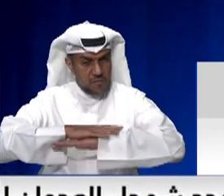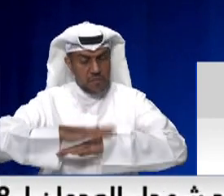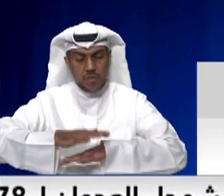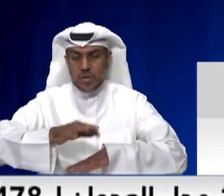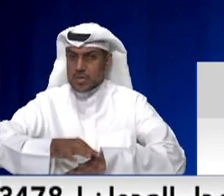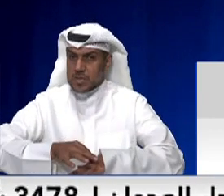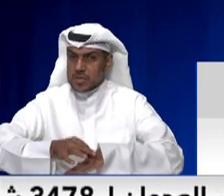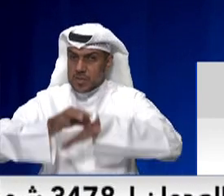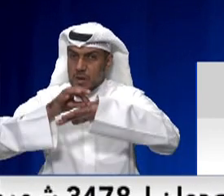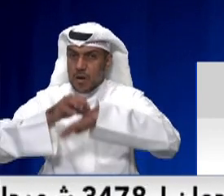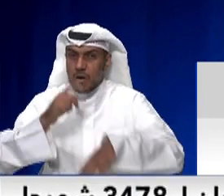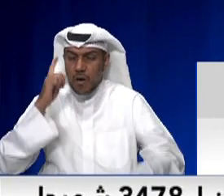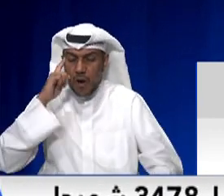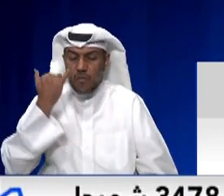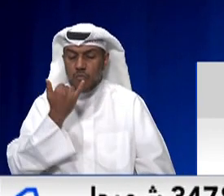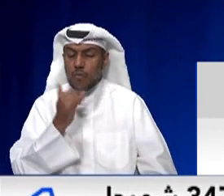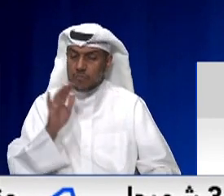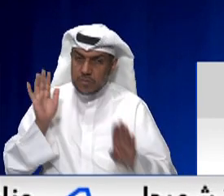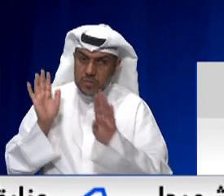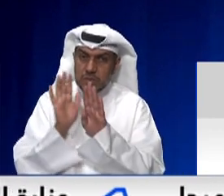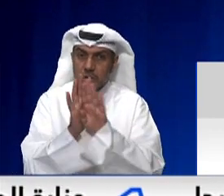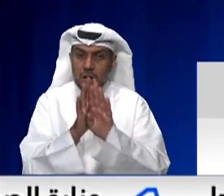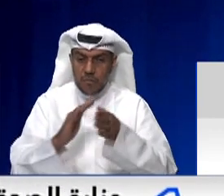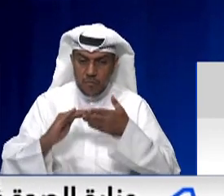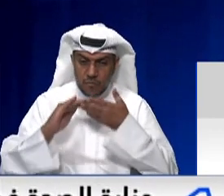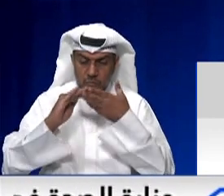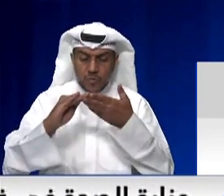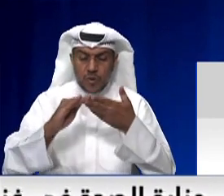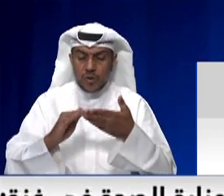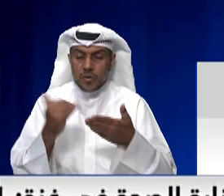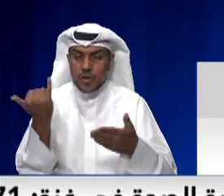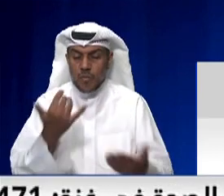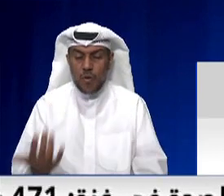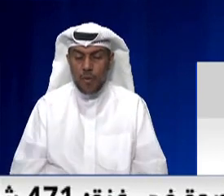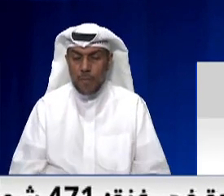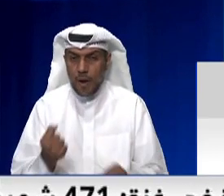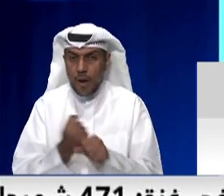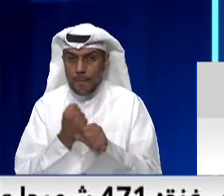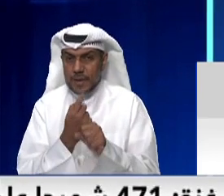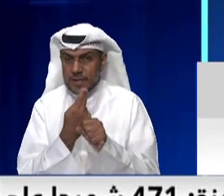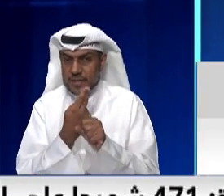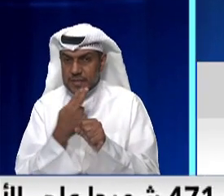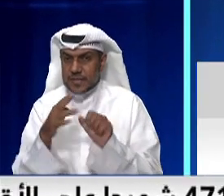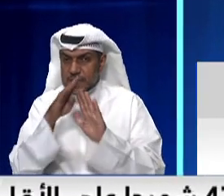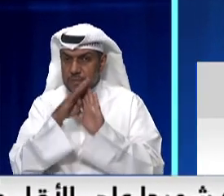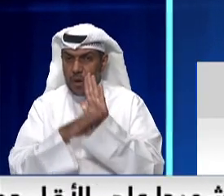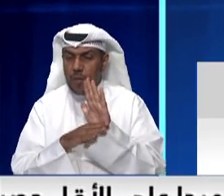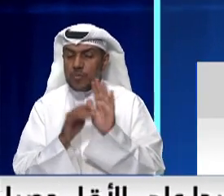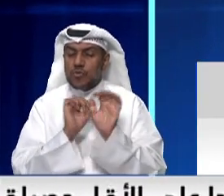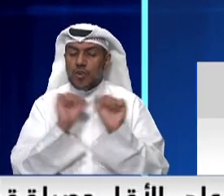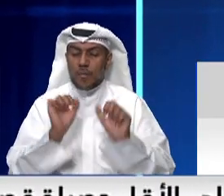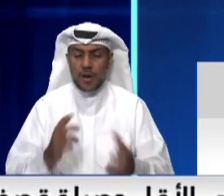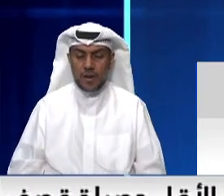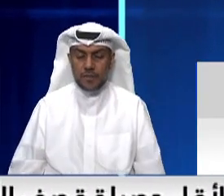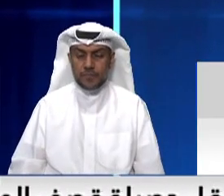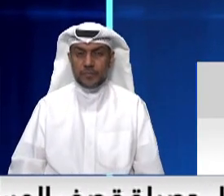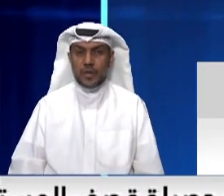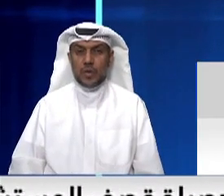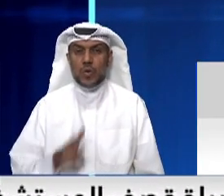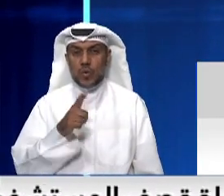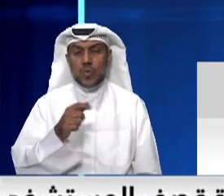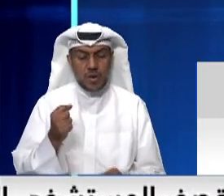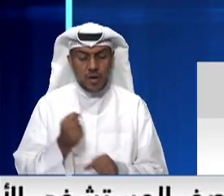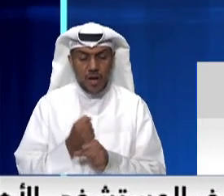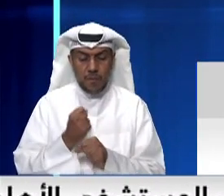والإنسانية لدعم ضمان استمرار تمويل أنشطة الوكالة وبرامجها وأعمالها، مما يسهم في رفع